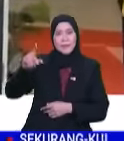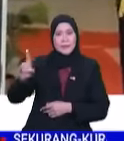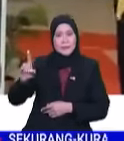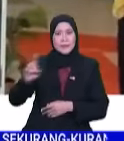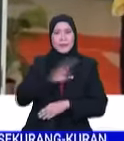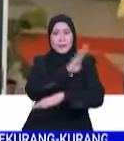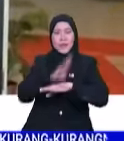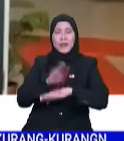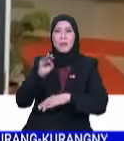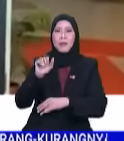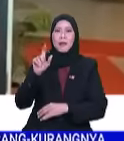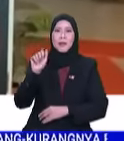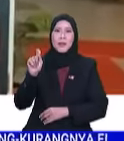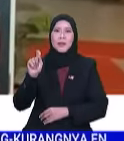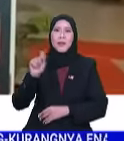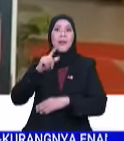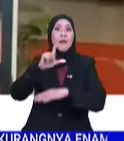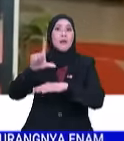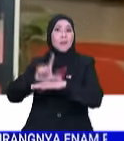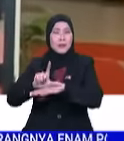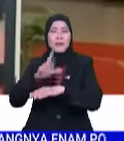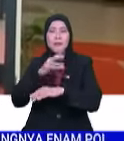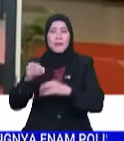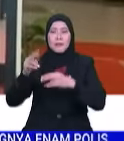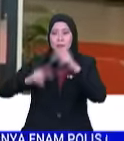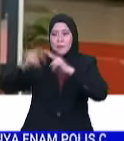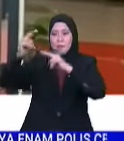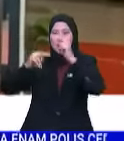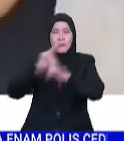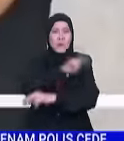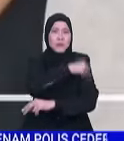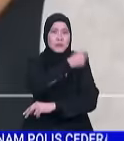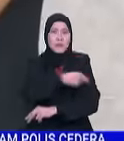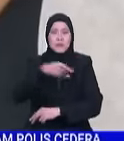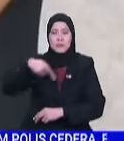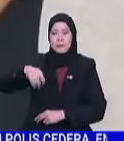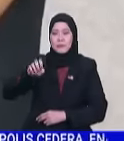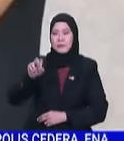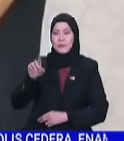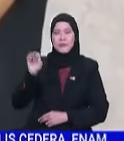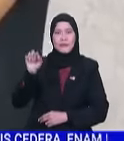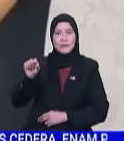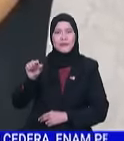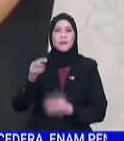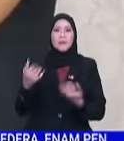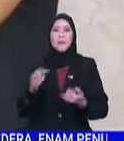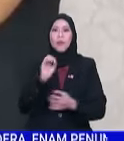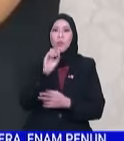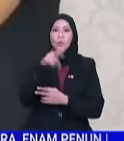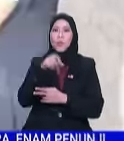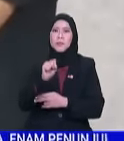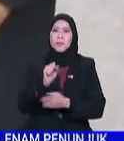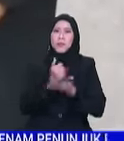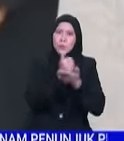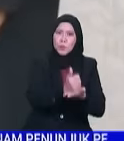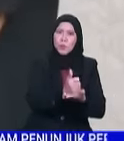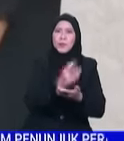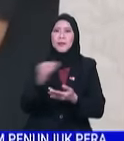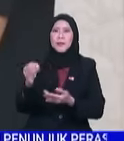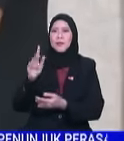di Bukit Malut, Langkawi dan di kawasan pembinaan di Hospital Pendang. Juga digunakan dalam op bantu Dian dan